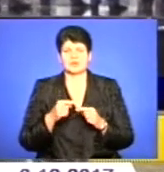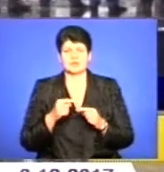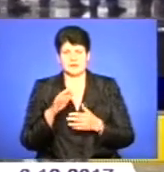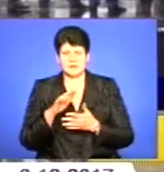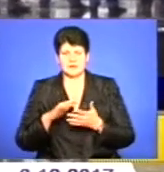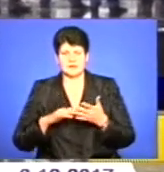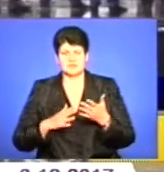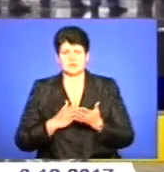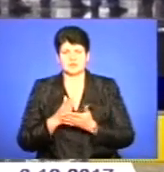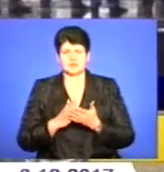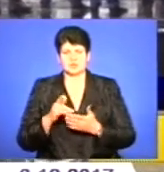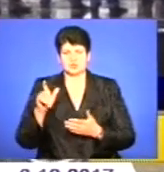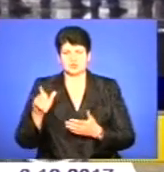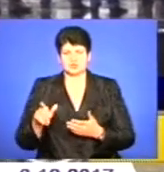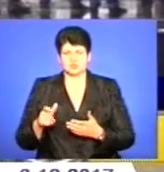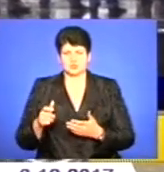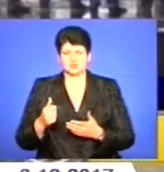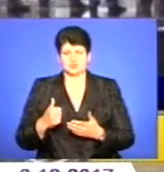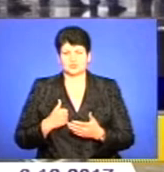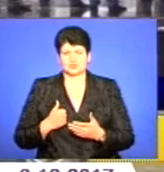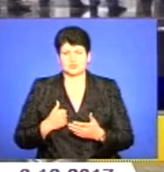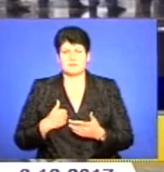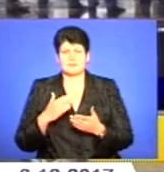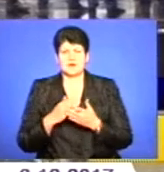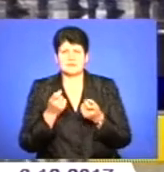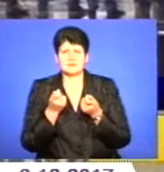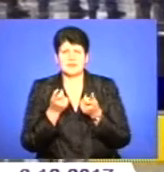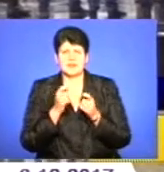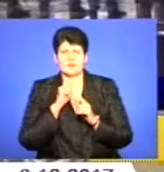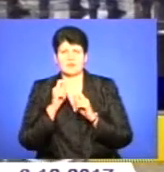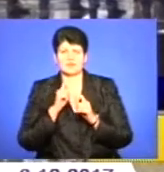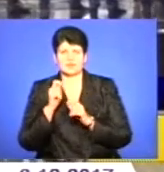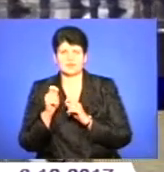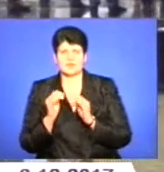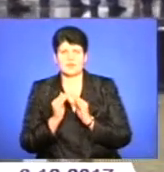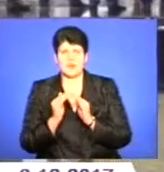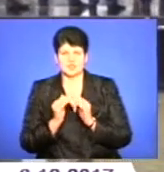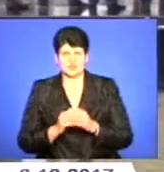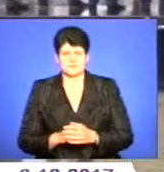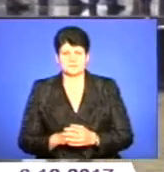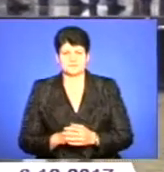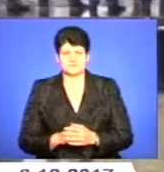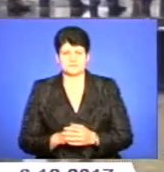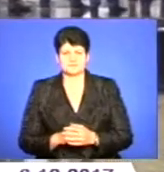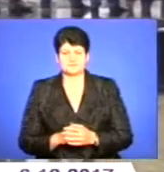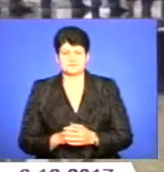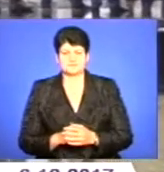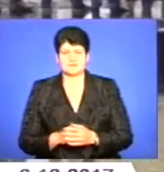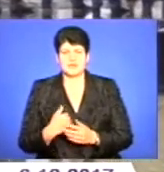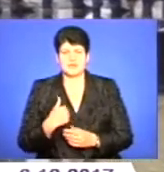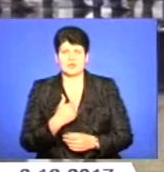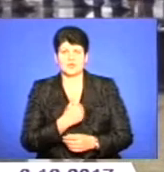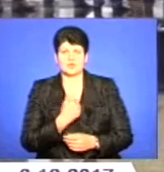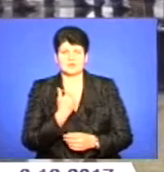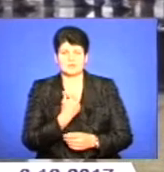бійці, також мали хоч якийсь маленький подаруночок, такий домашній. І я хочу